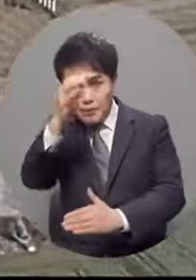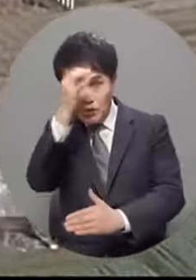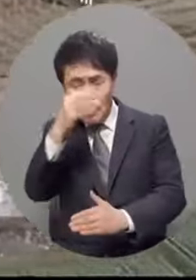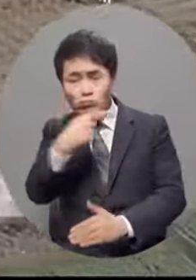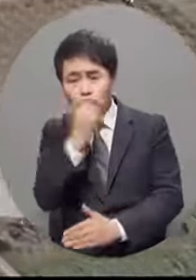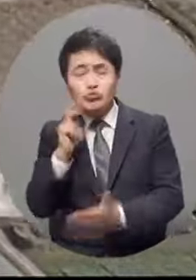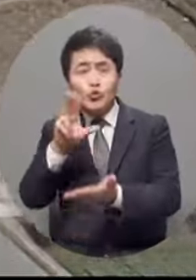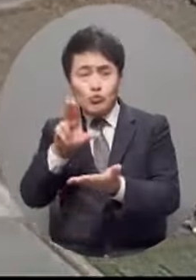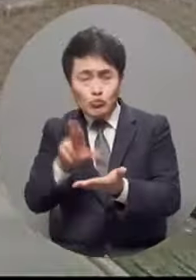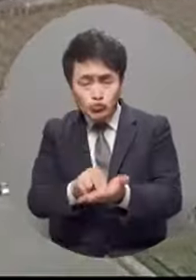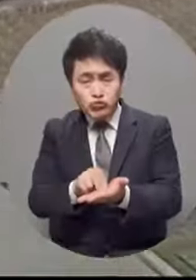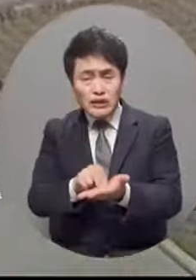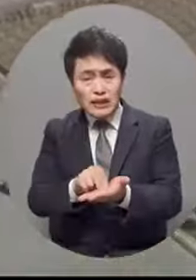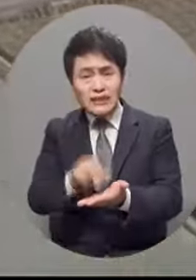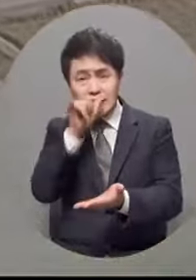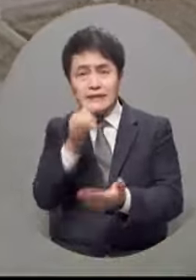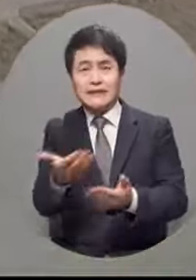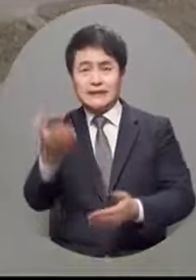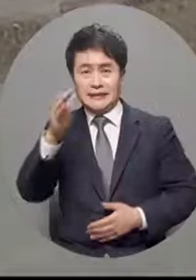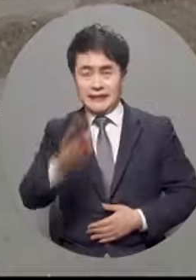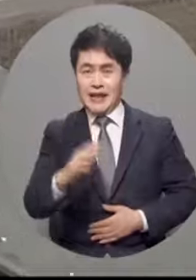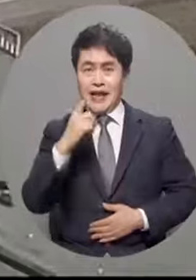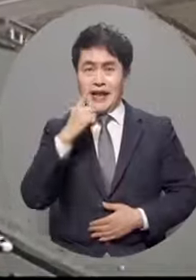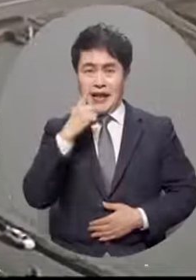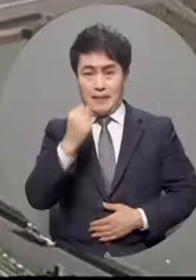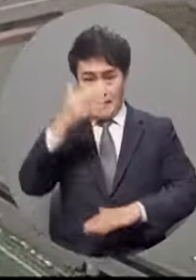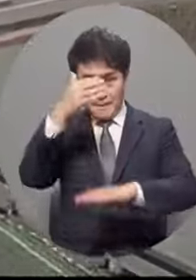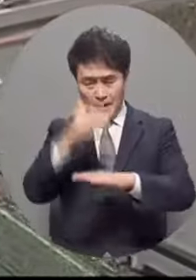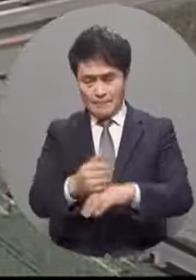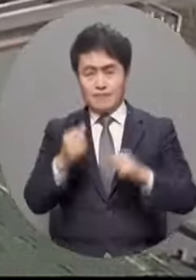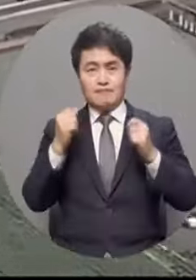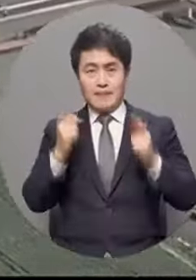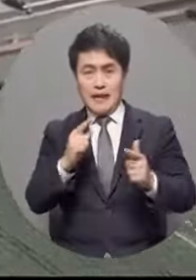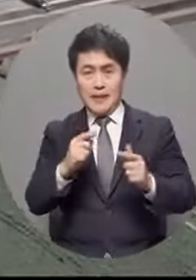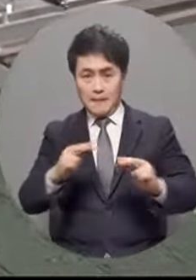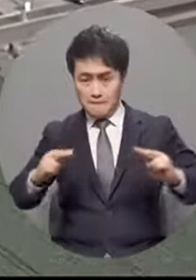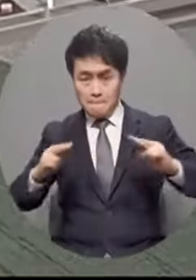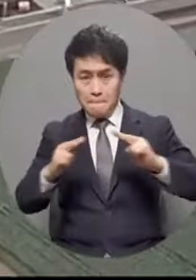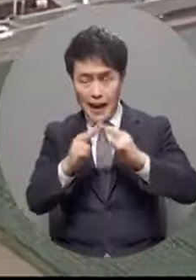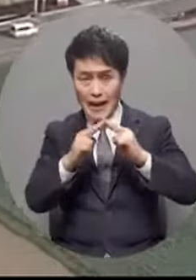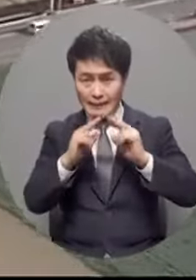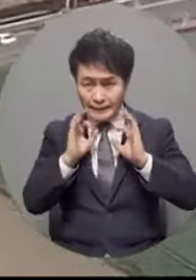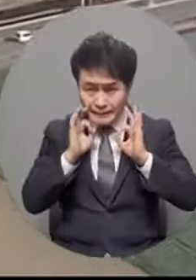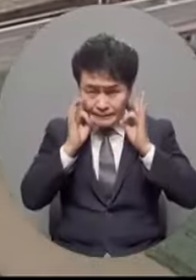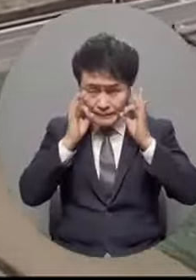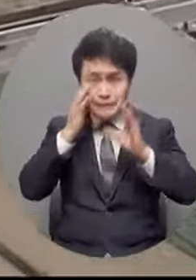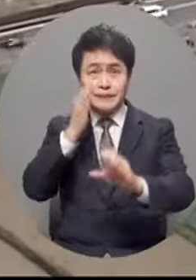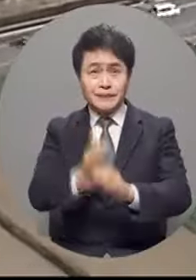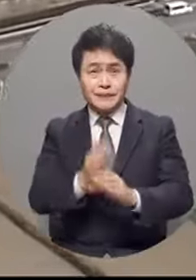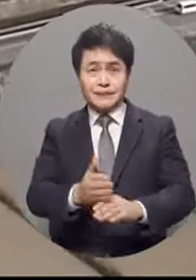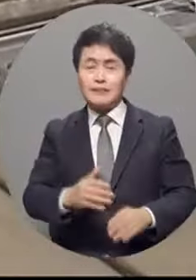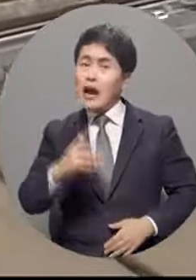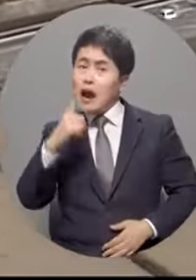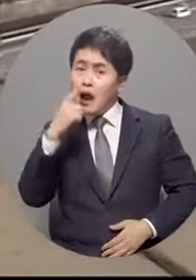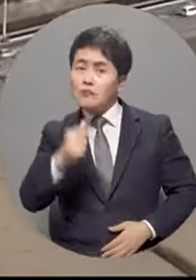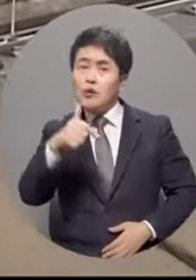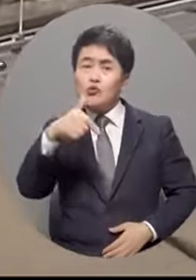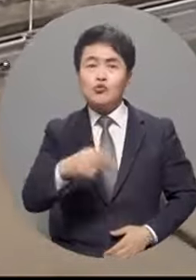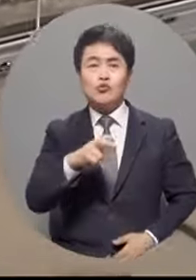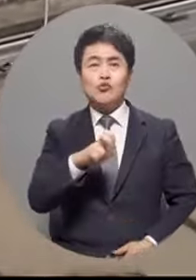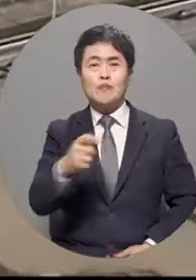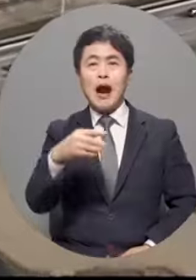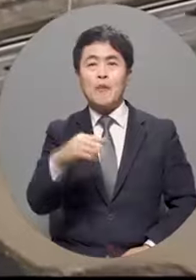등 숙제는 남아있지만 일본은 마지막 기회라며 반도체에 사활을 걸고 있습니다. 일본 구마모토에서